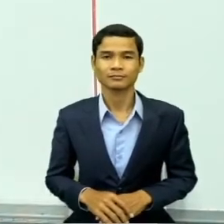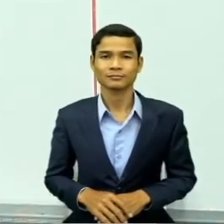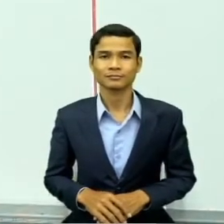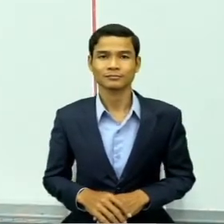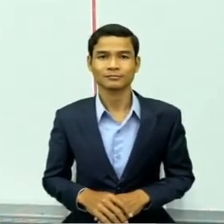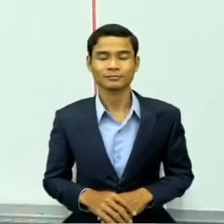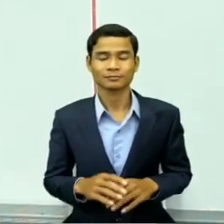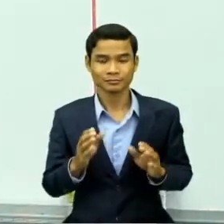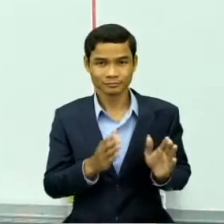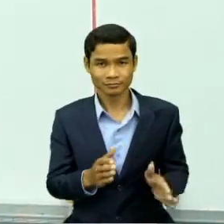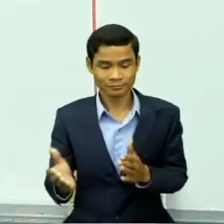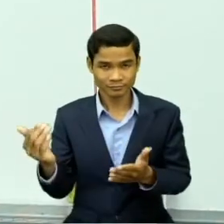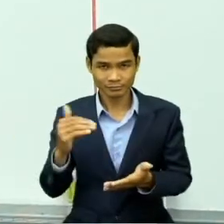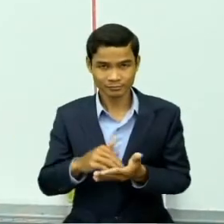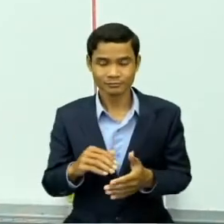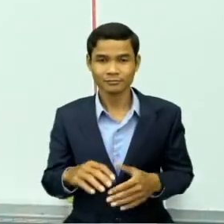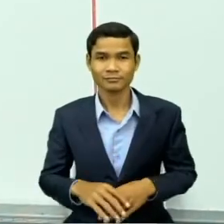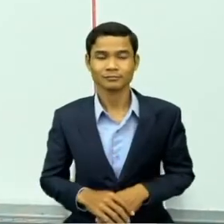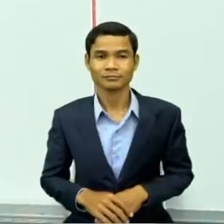ចាម្ដងទៀតណា